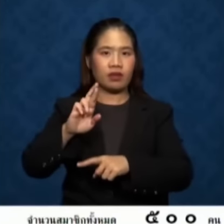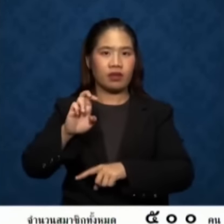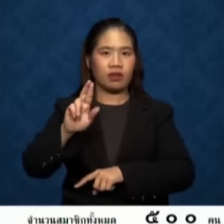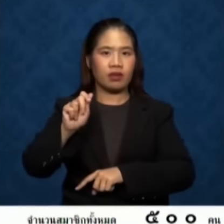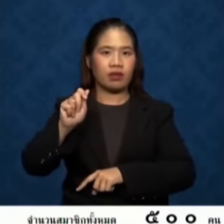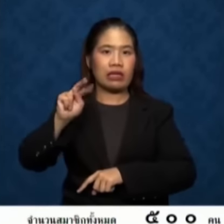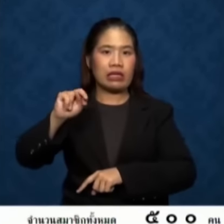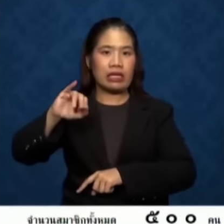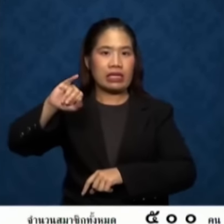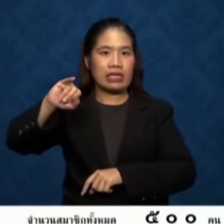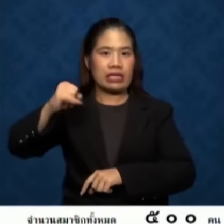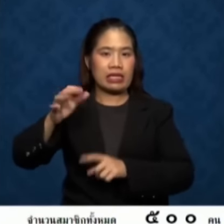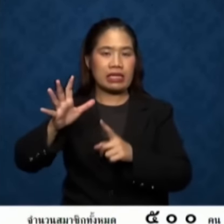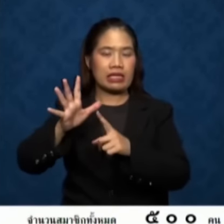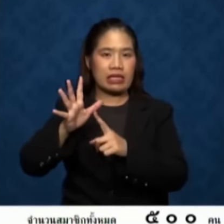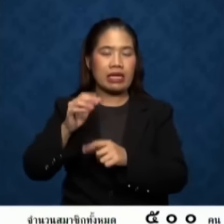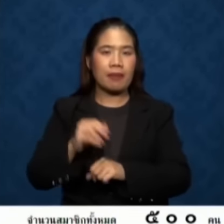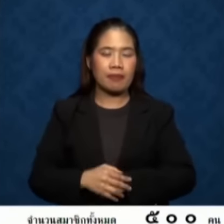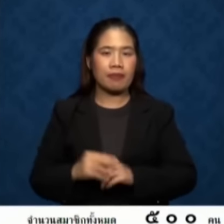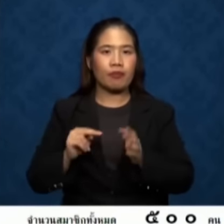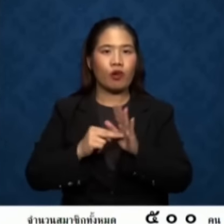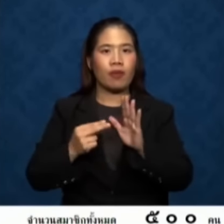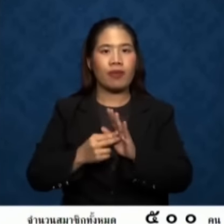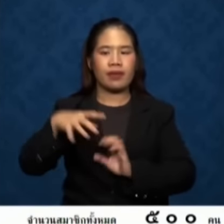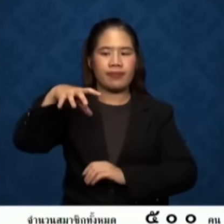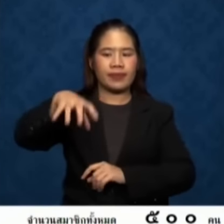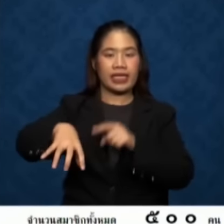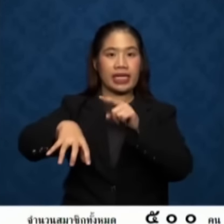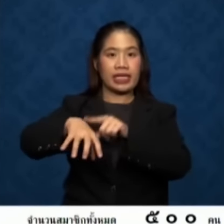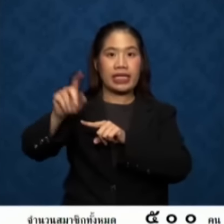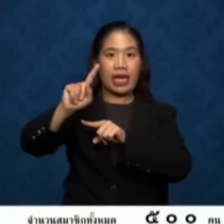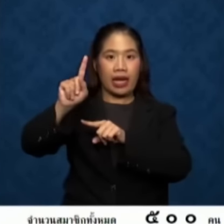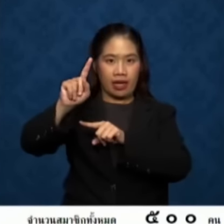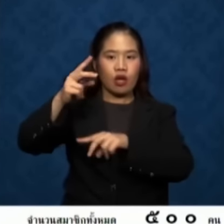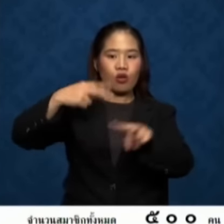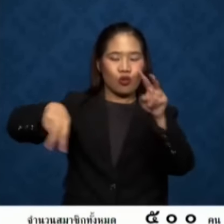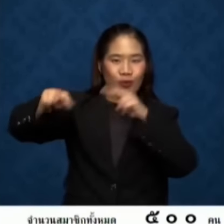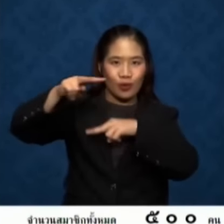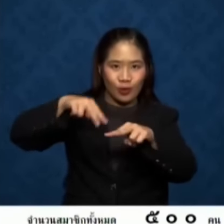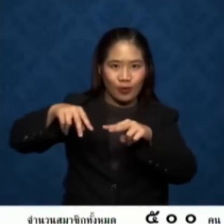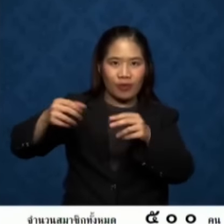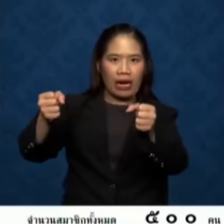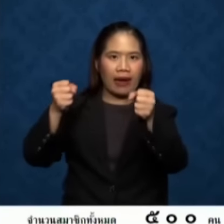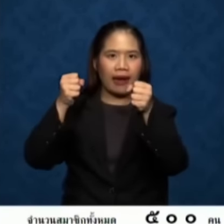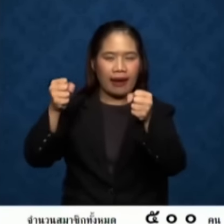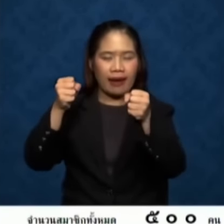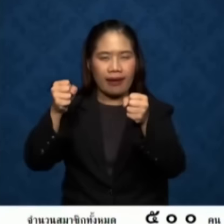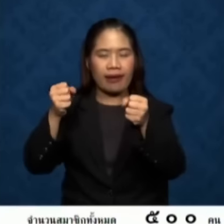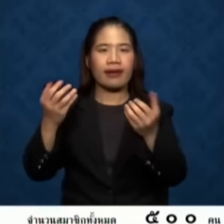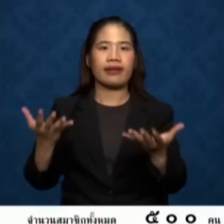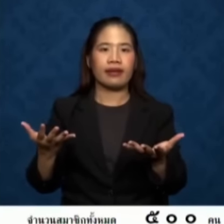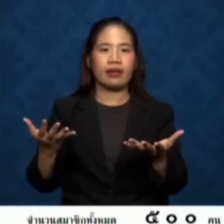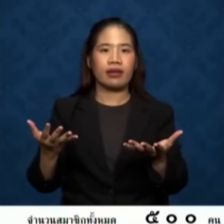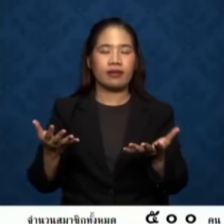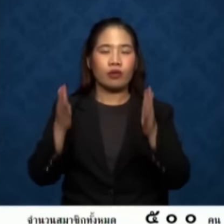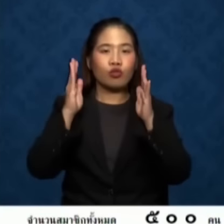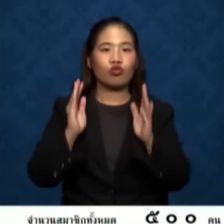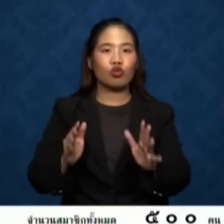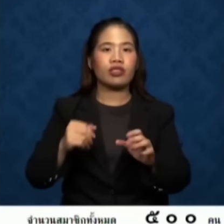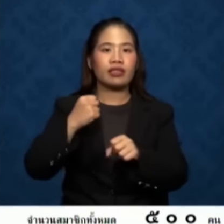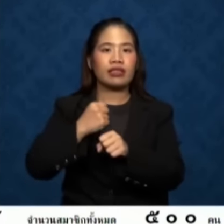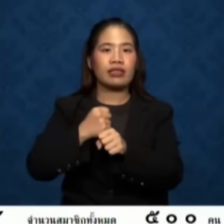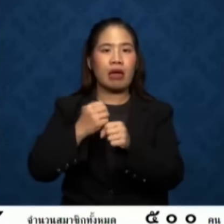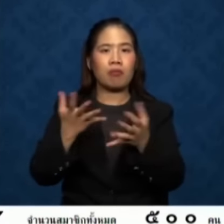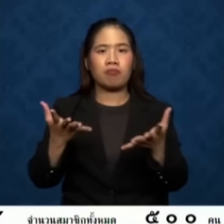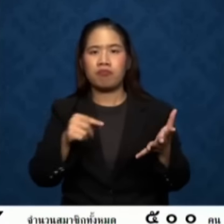งใช้1ควบคุม2ขัง3จำคุกผู้ต้องขัง